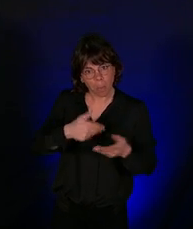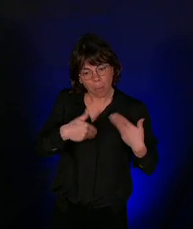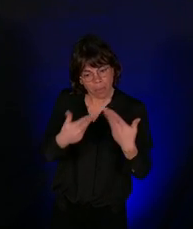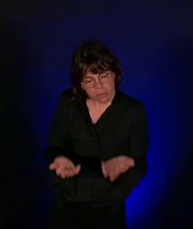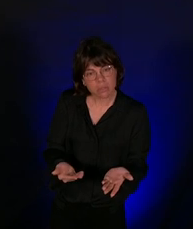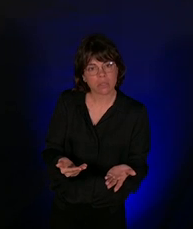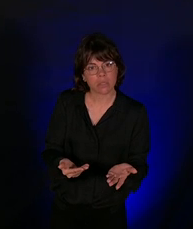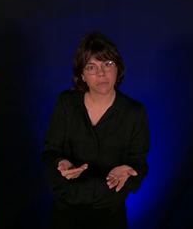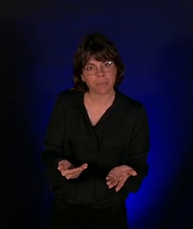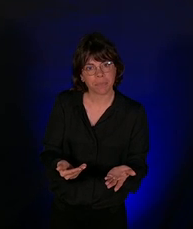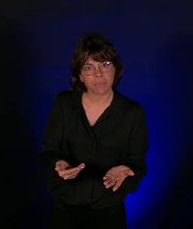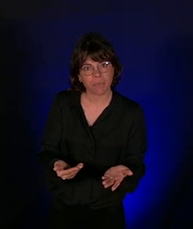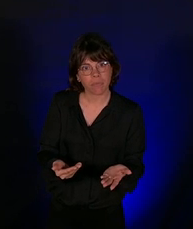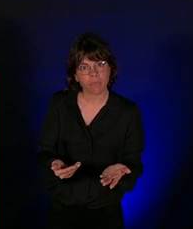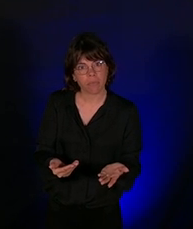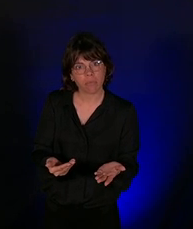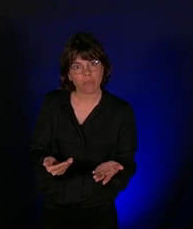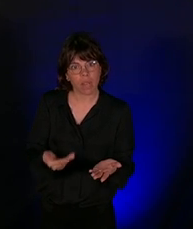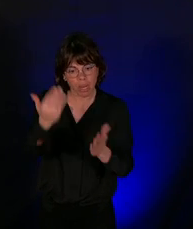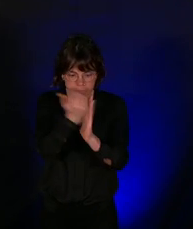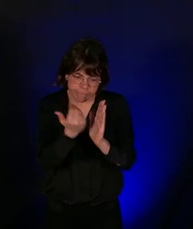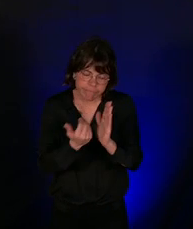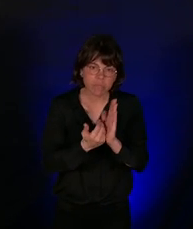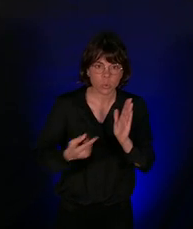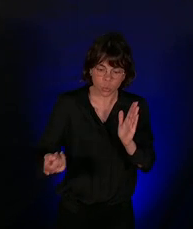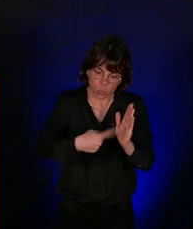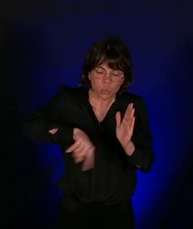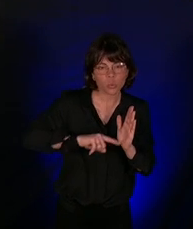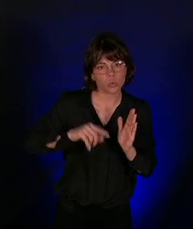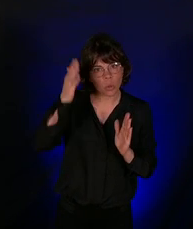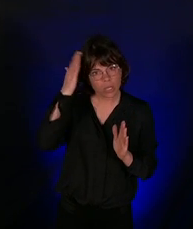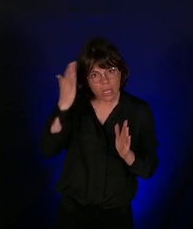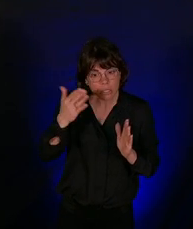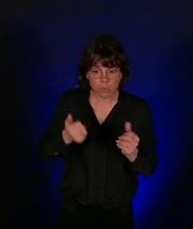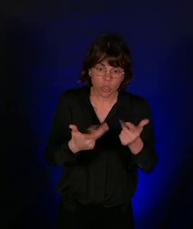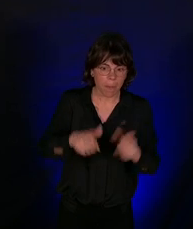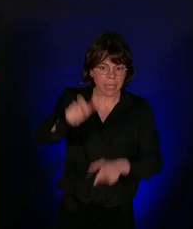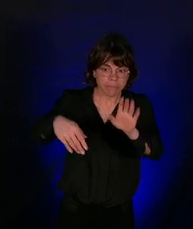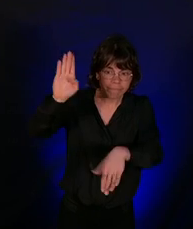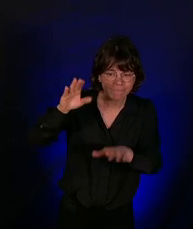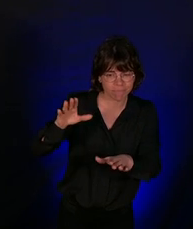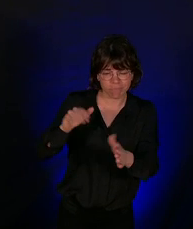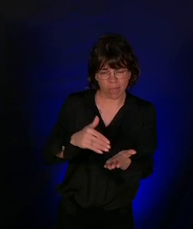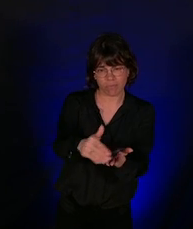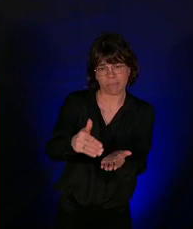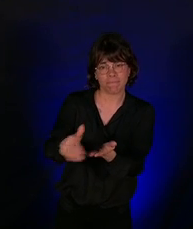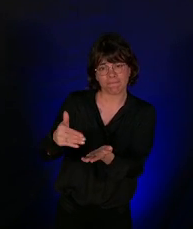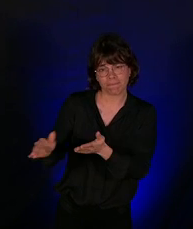disposition connu d'avance s'impose à tous et conduit à ce que certaines candidatures ne soient pas